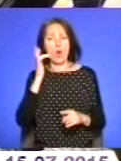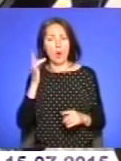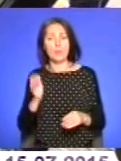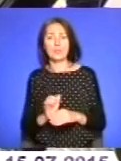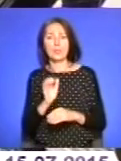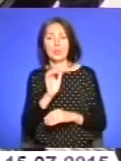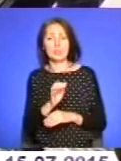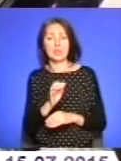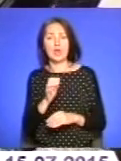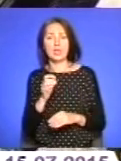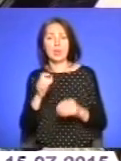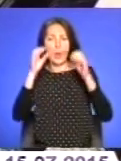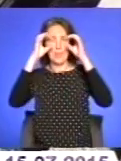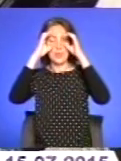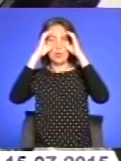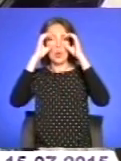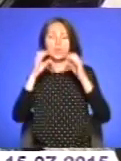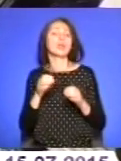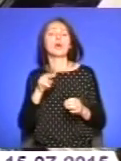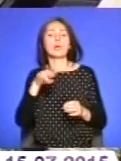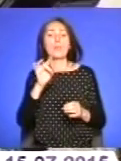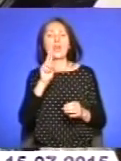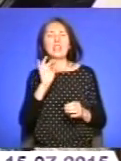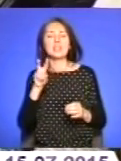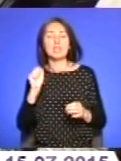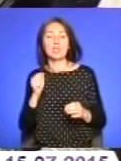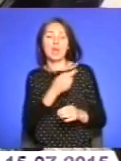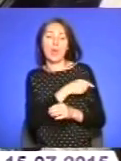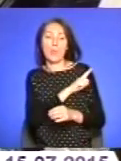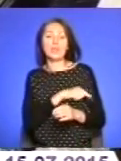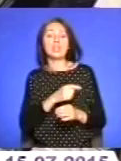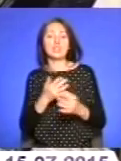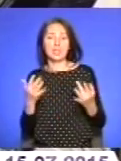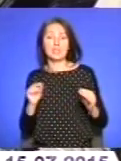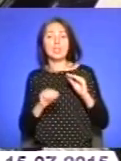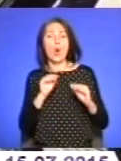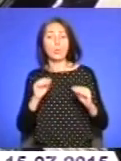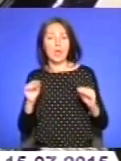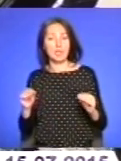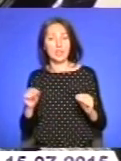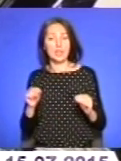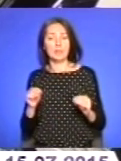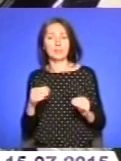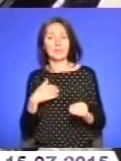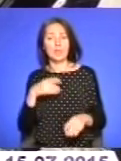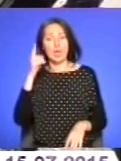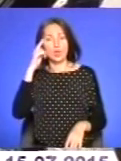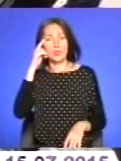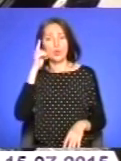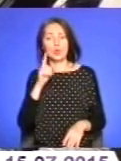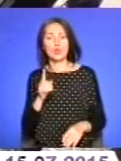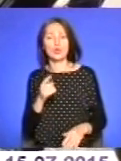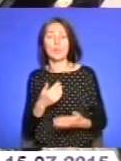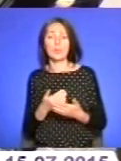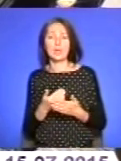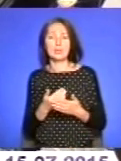теж біноклі, приціли, медичне різне обладнання. Ну і я думаю, що десь так от,